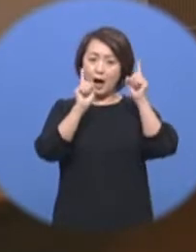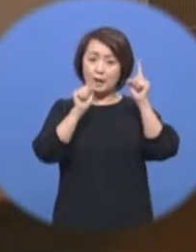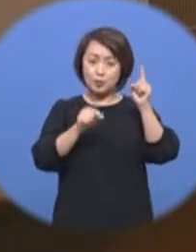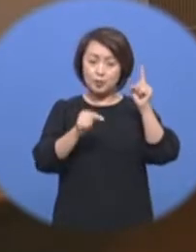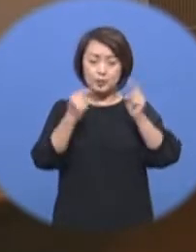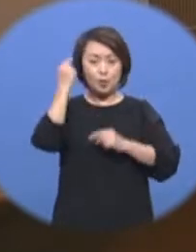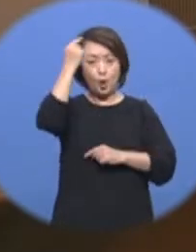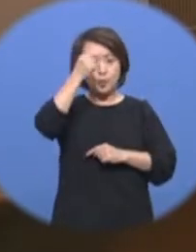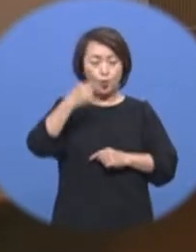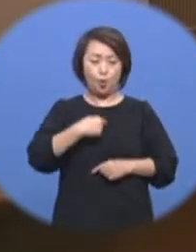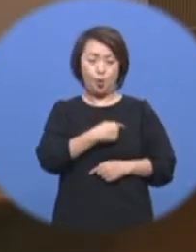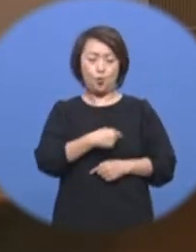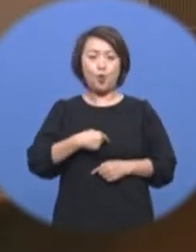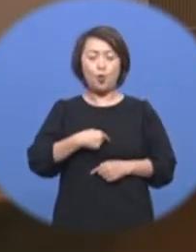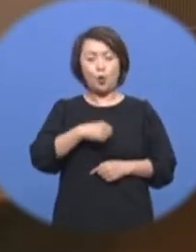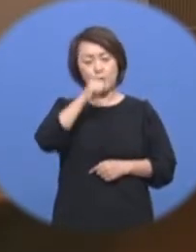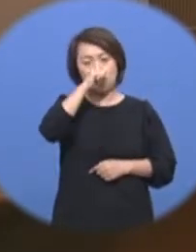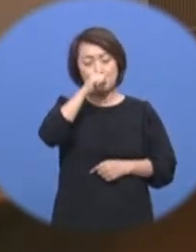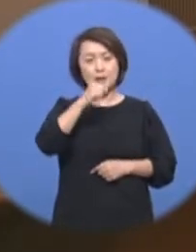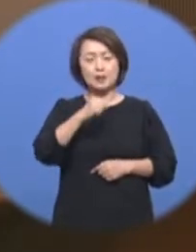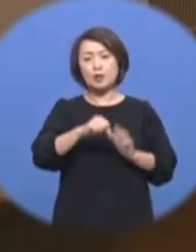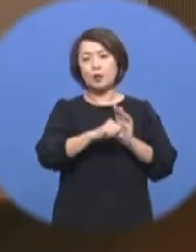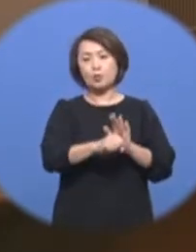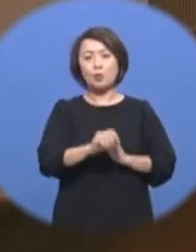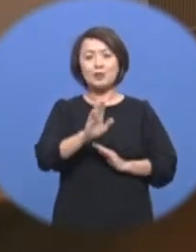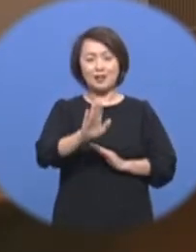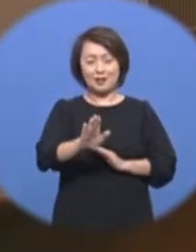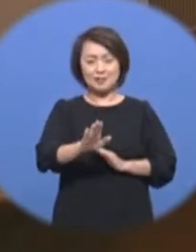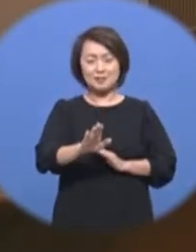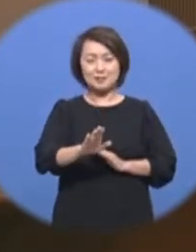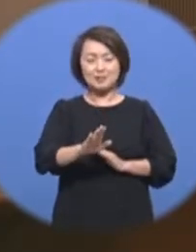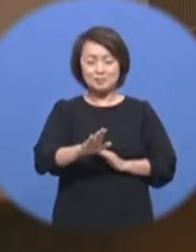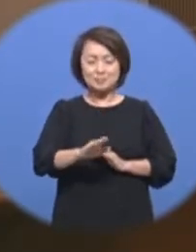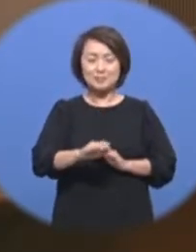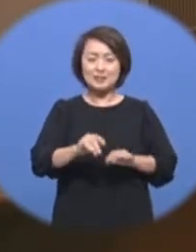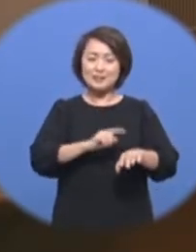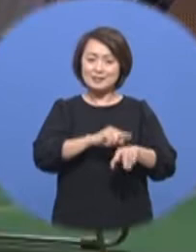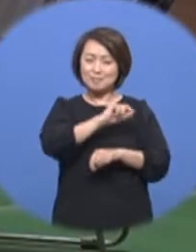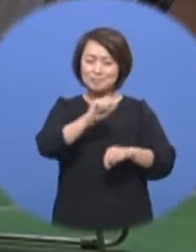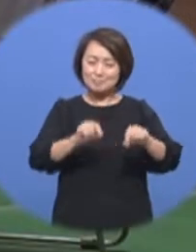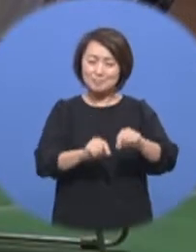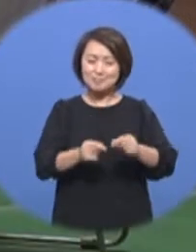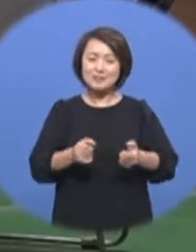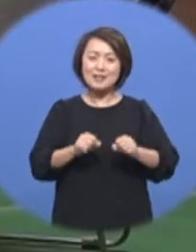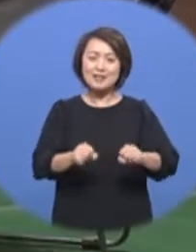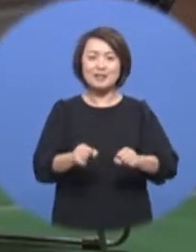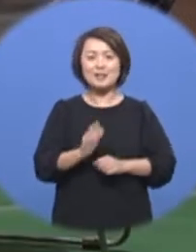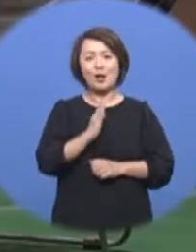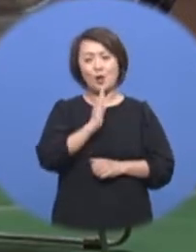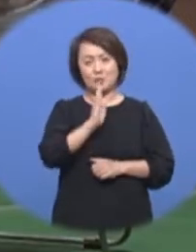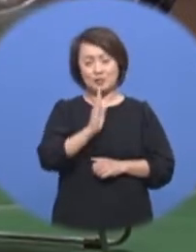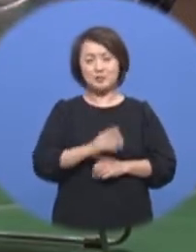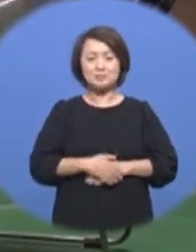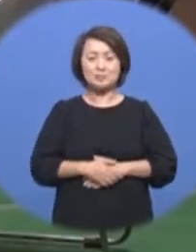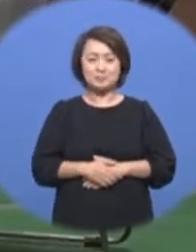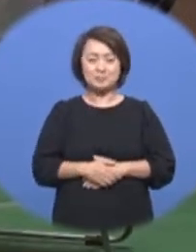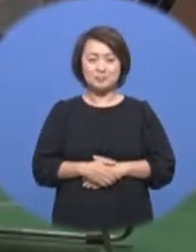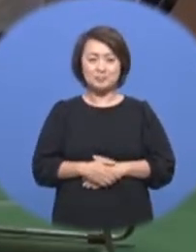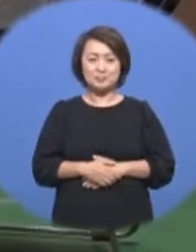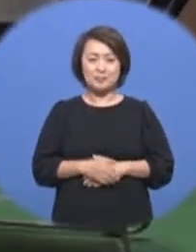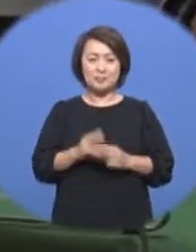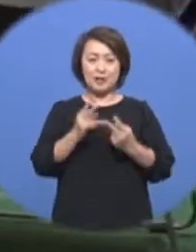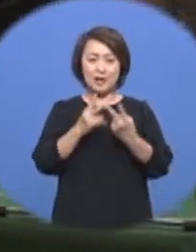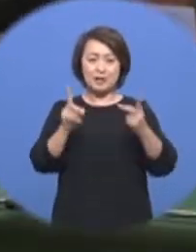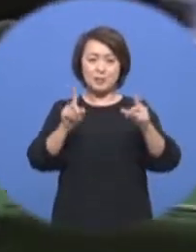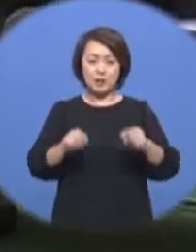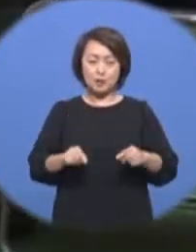栄養、心の栄養と言われてますので、たっぷりしてあげていただきたいと思います。 石田さんにイベントを